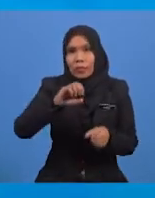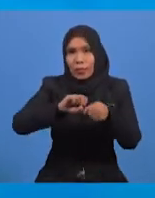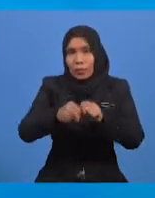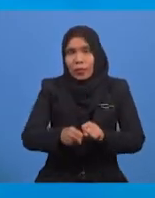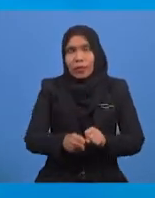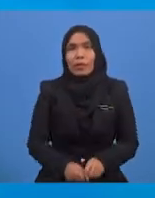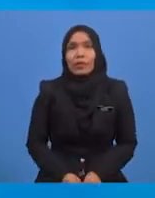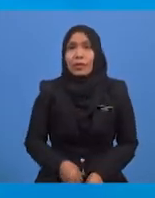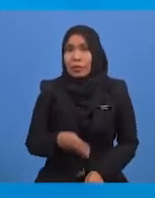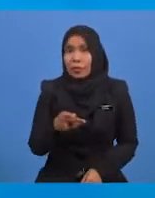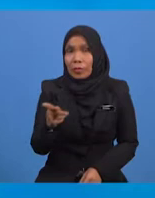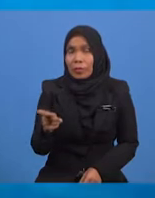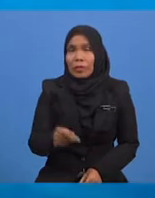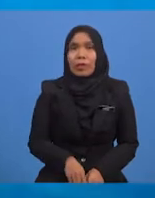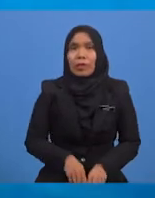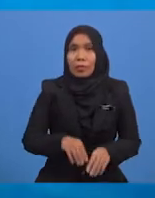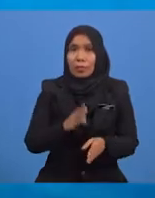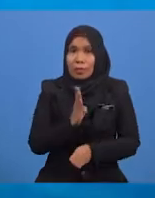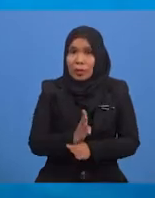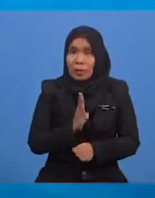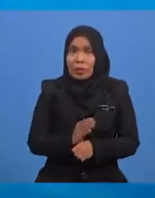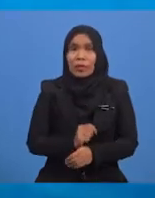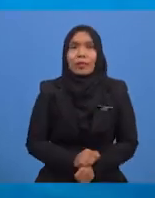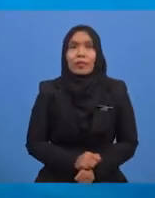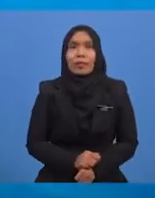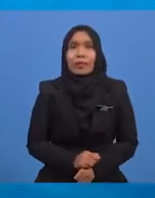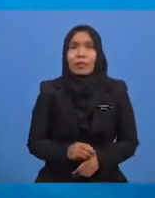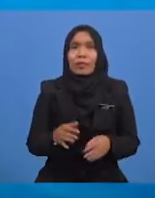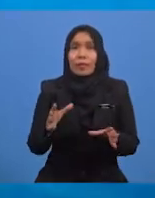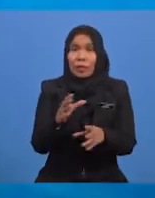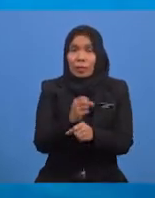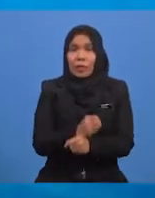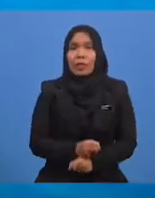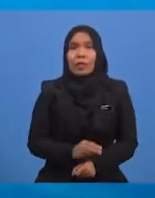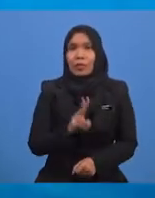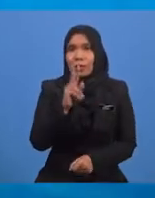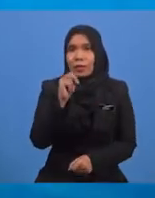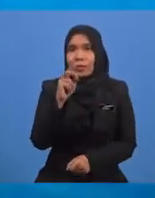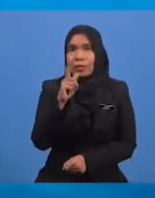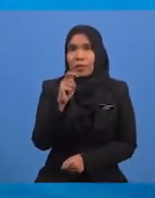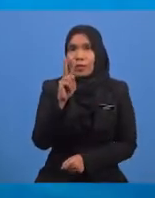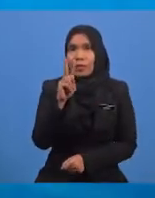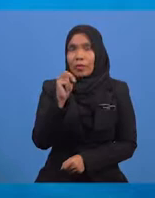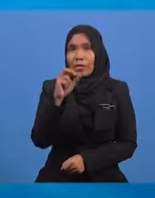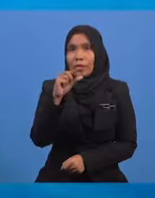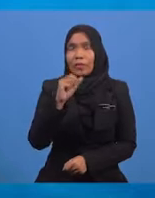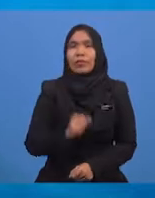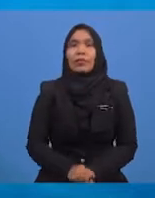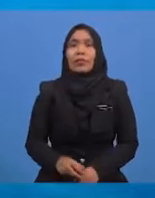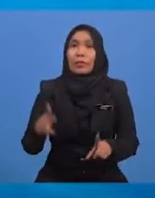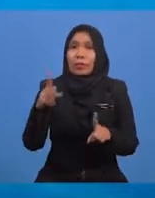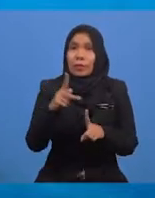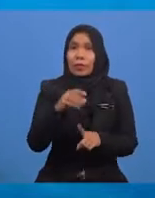memberikan keuntungan kepada syarikat. Di samping itu, faktor ini membolehkan perniagaan menghasilkan produk baru